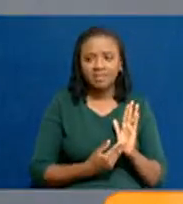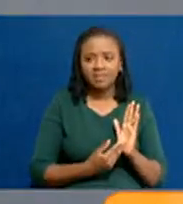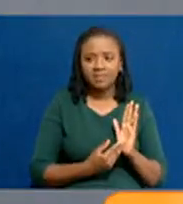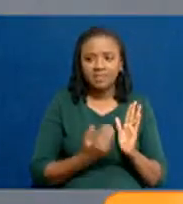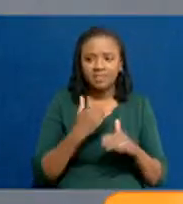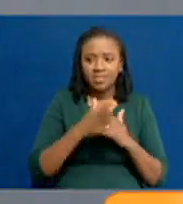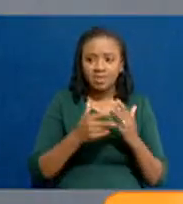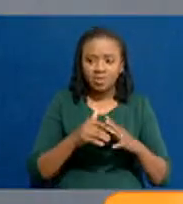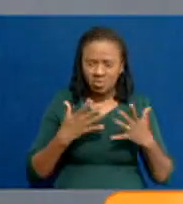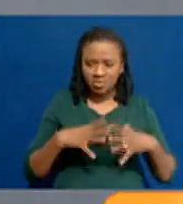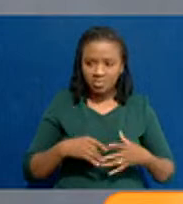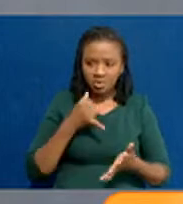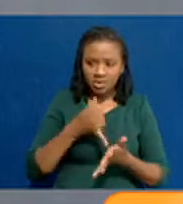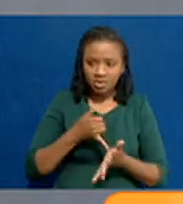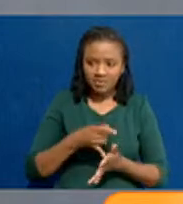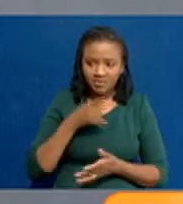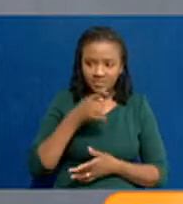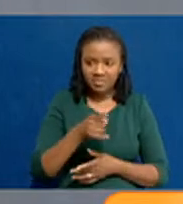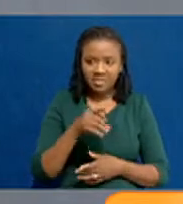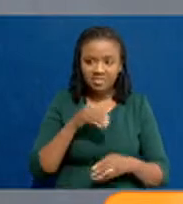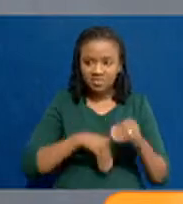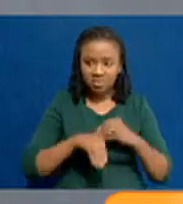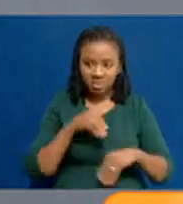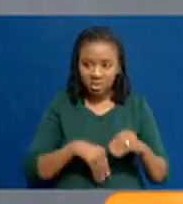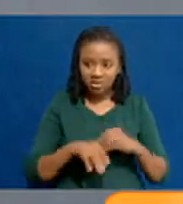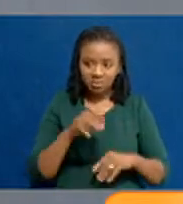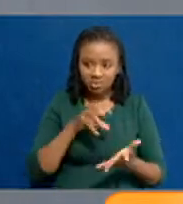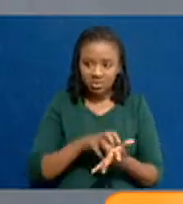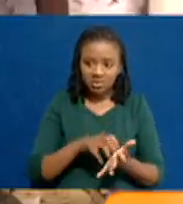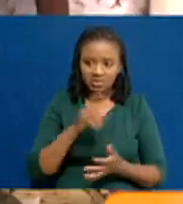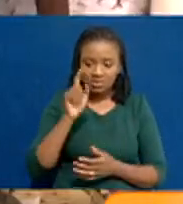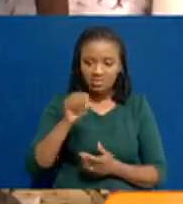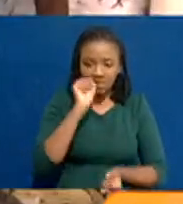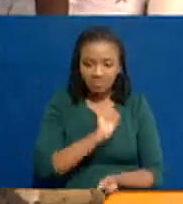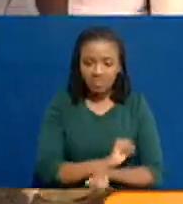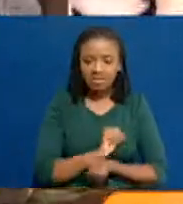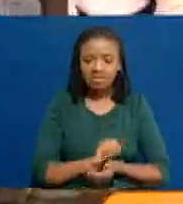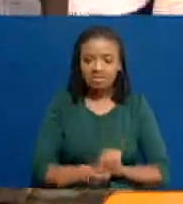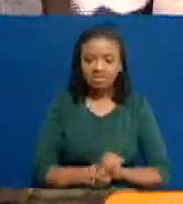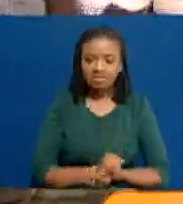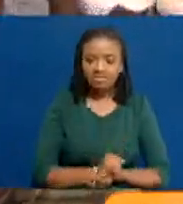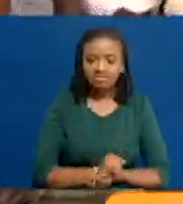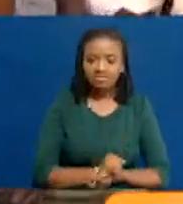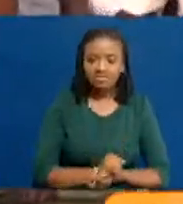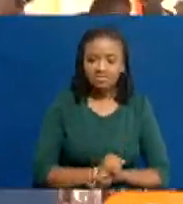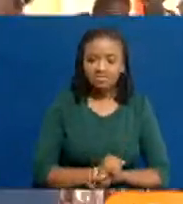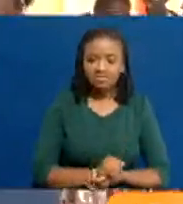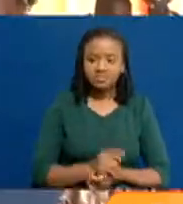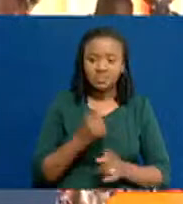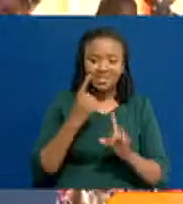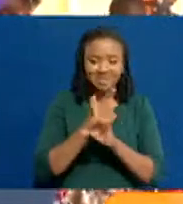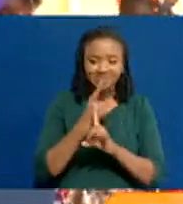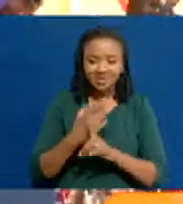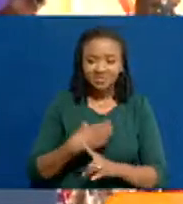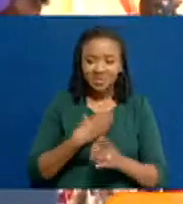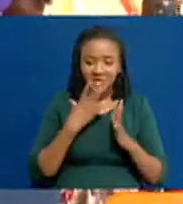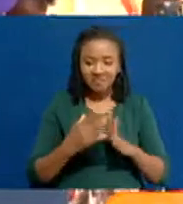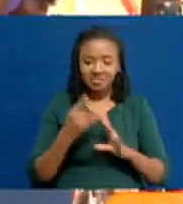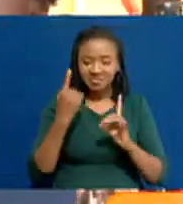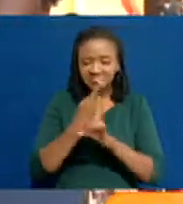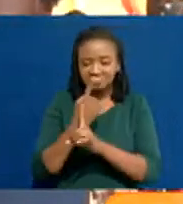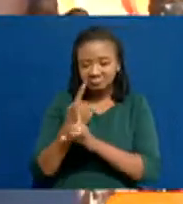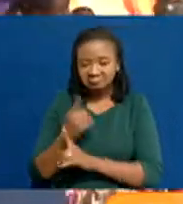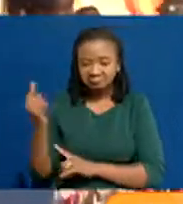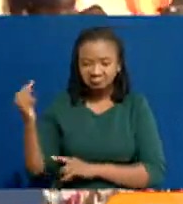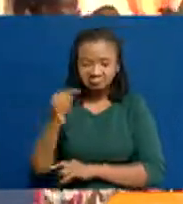involved in this very serious mega scandal must be brought to book. Eneo ambalo watalii kutoka maeneo mengine